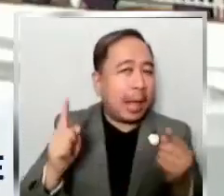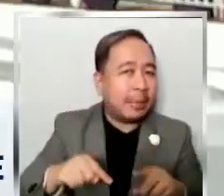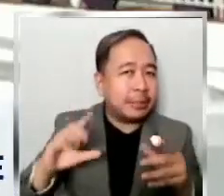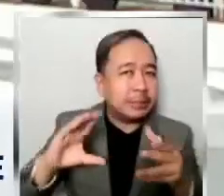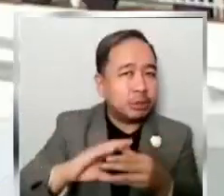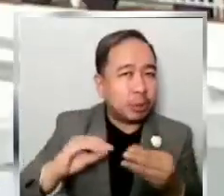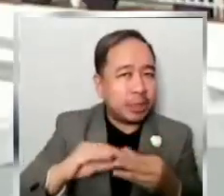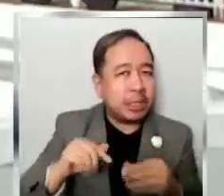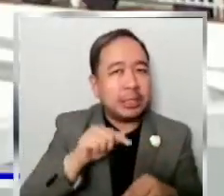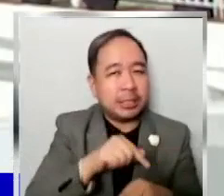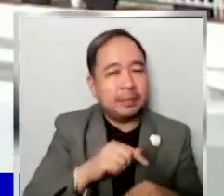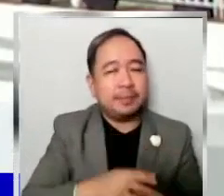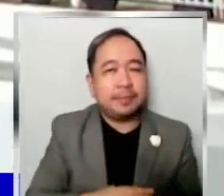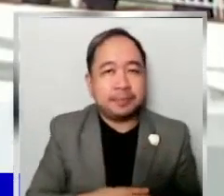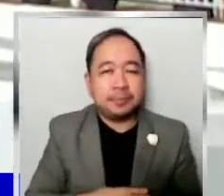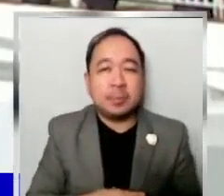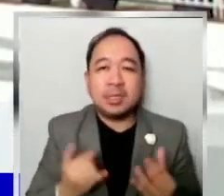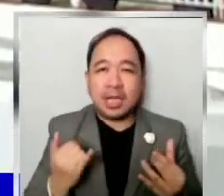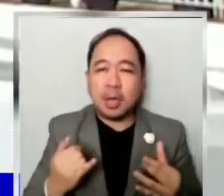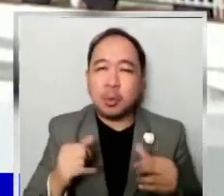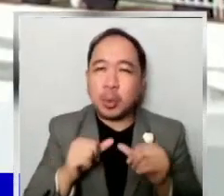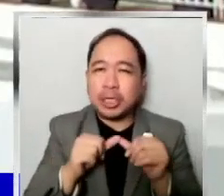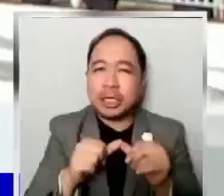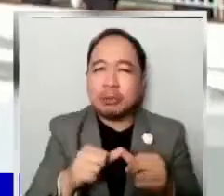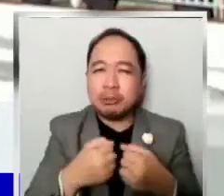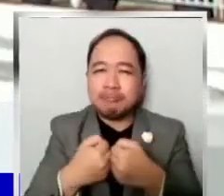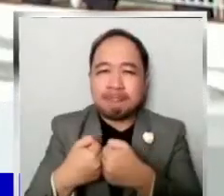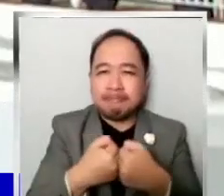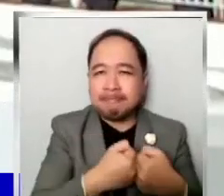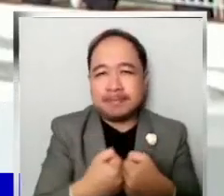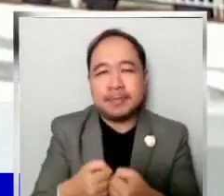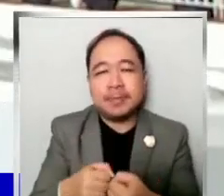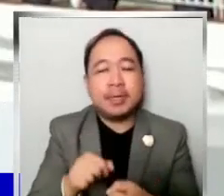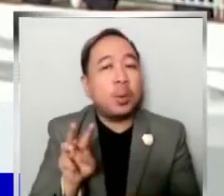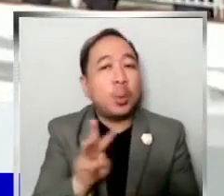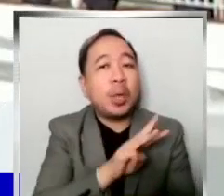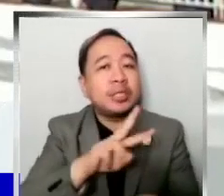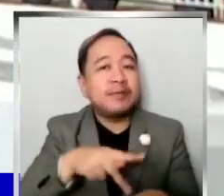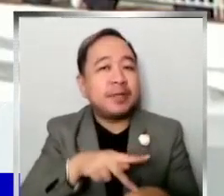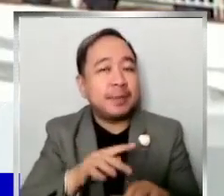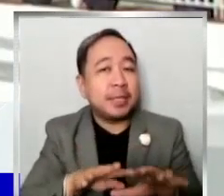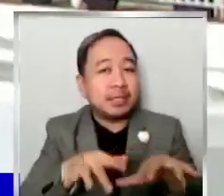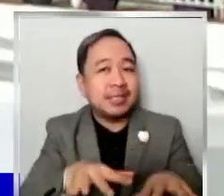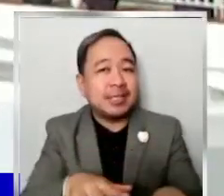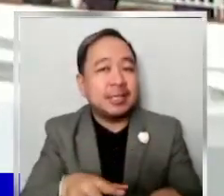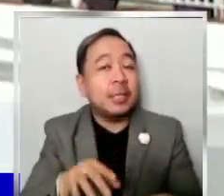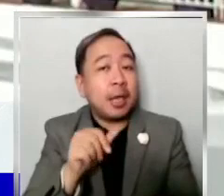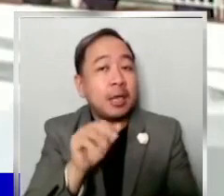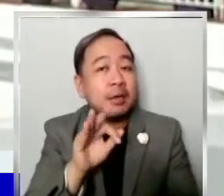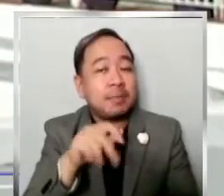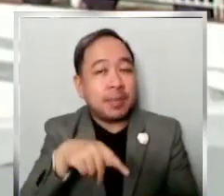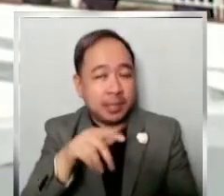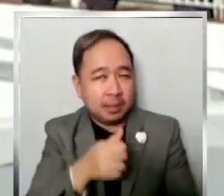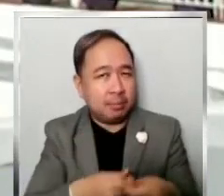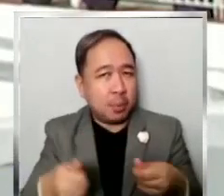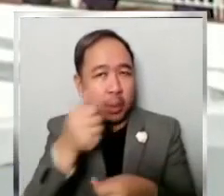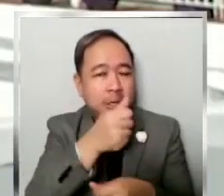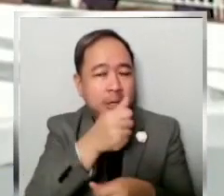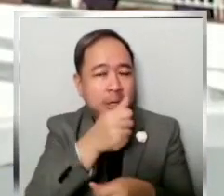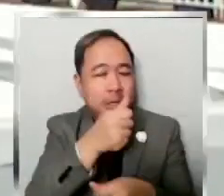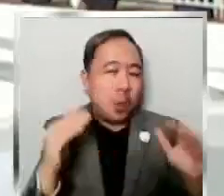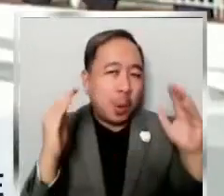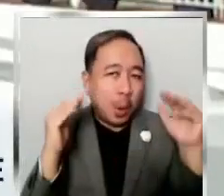gitna ng nagpapatuloy na tensyon sa West Philippine Sea, umaasa raw ang liderato ng AFP na magagamit ng bagong Navy Flag Officer in Command ang